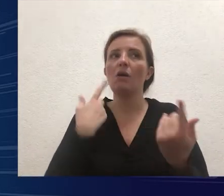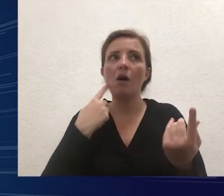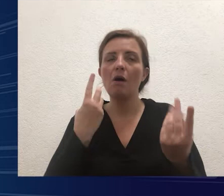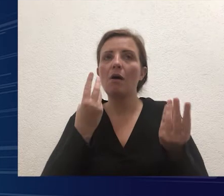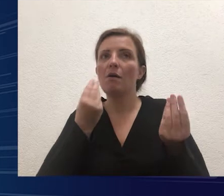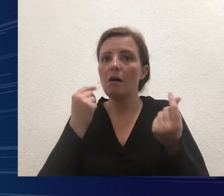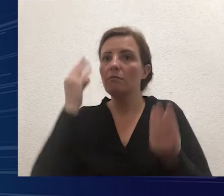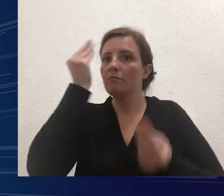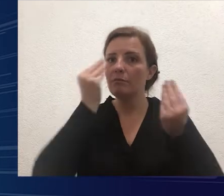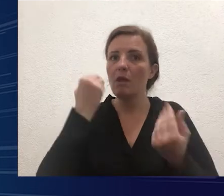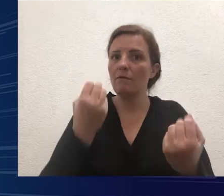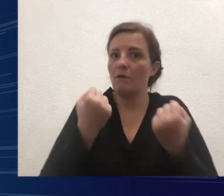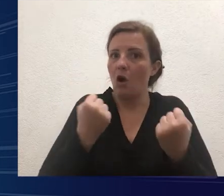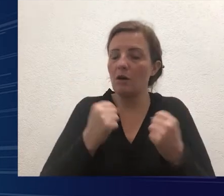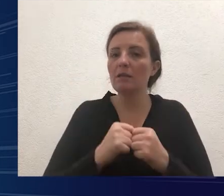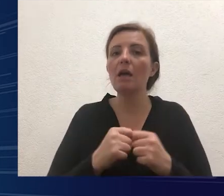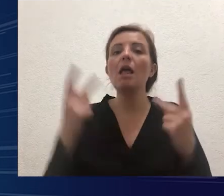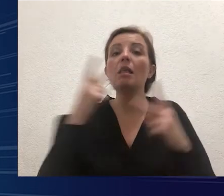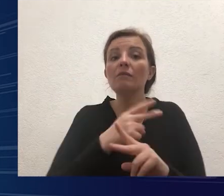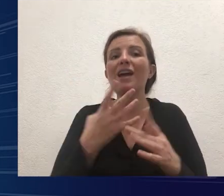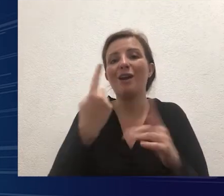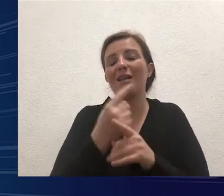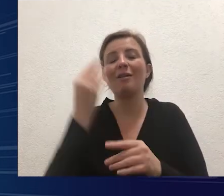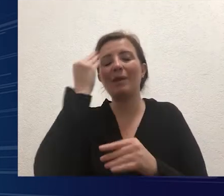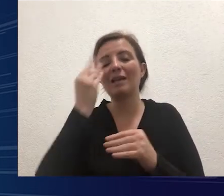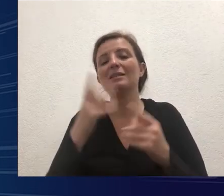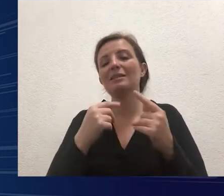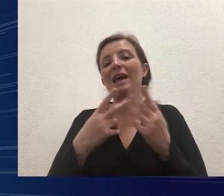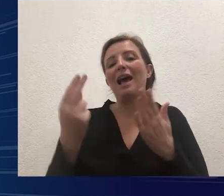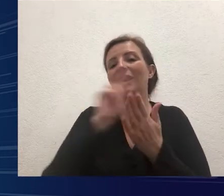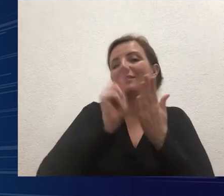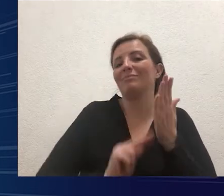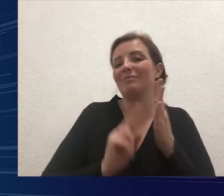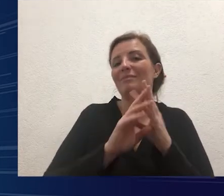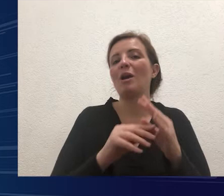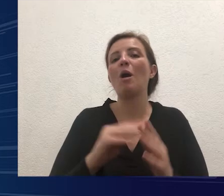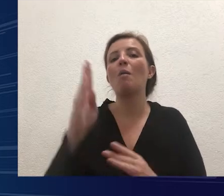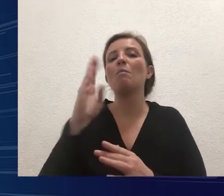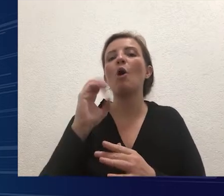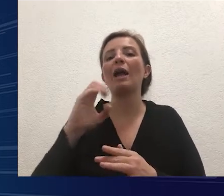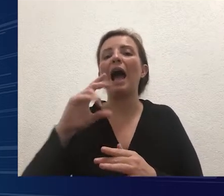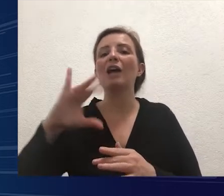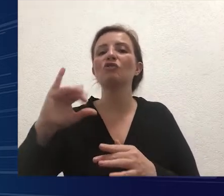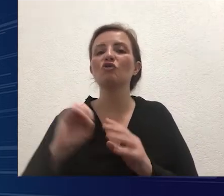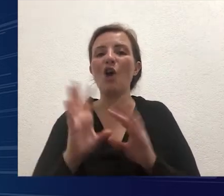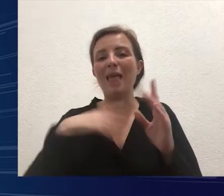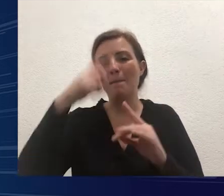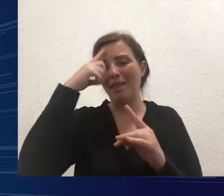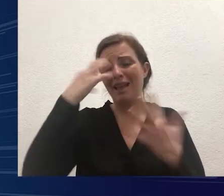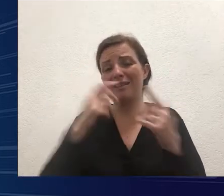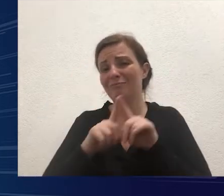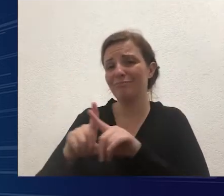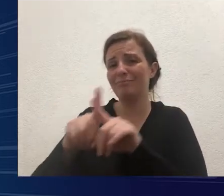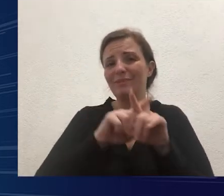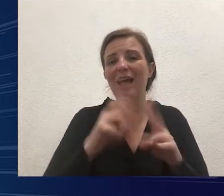avvertita basti pensare allo splendido ritratto e boccaccio fa della